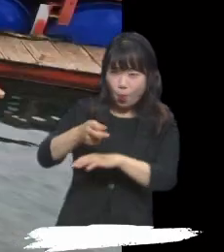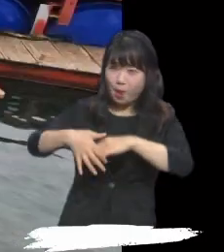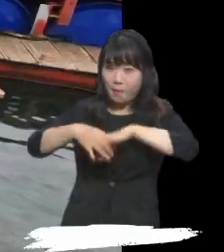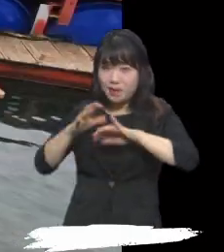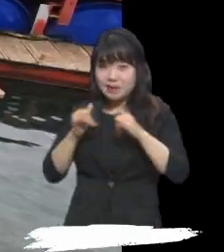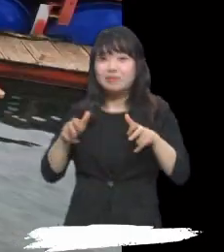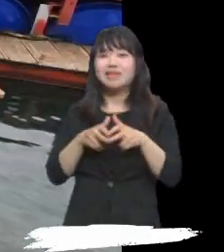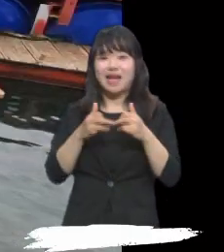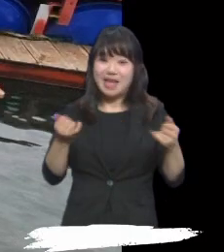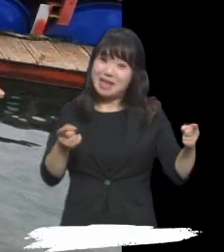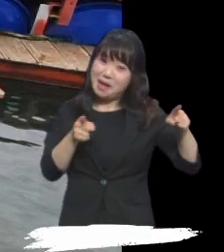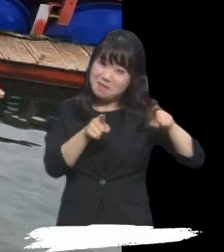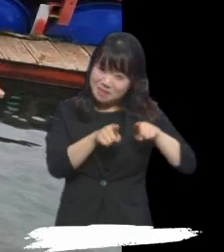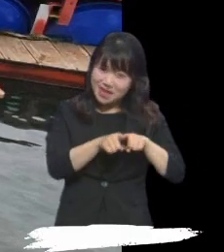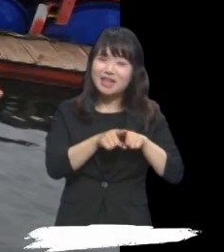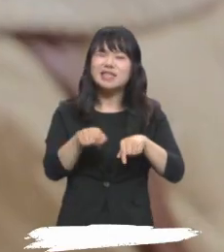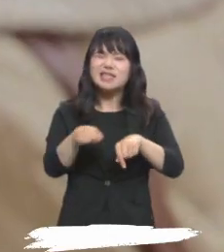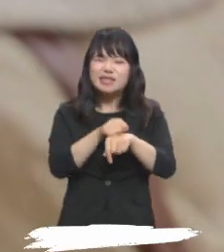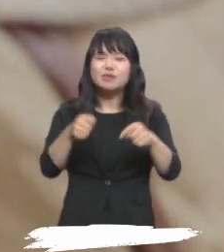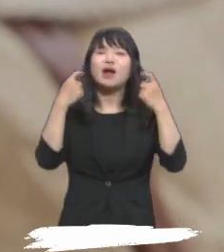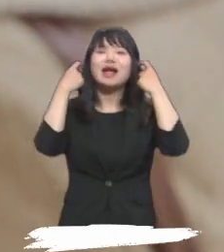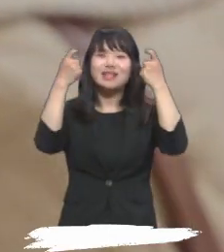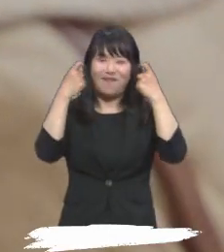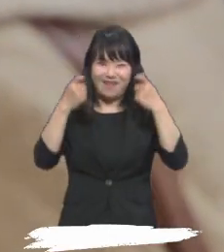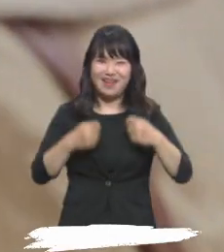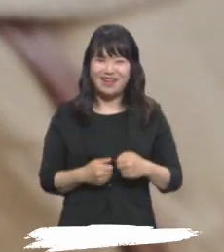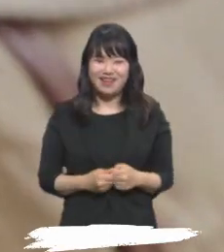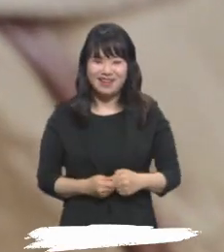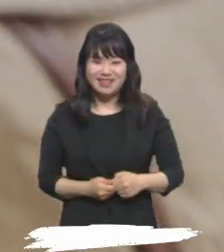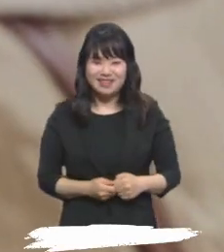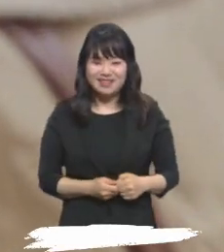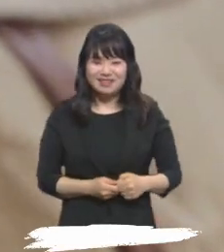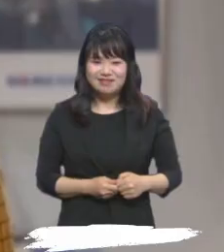특히 장애인과 함께하는 특별한 여행입니다.